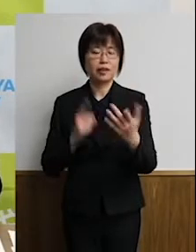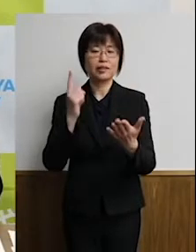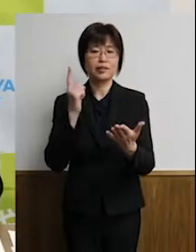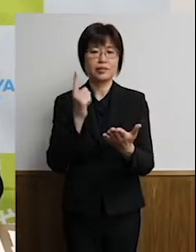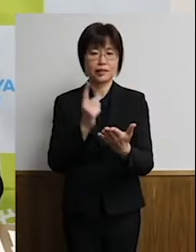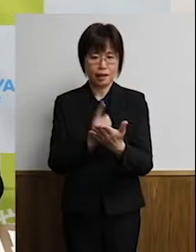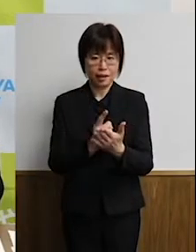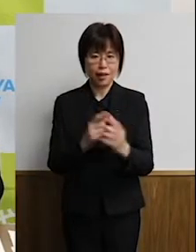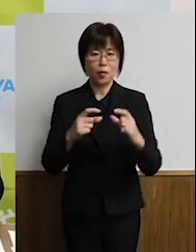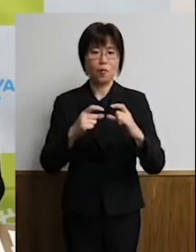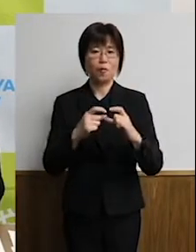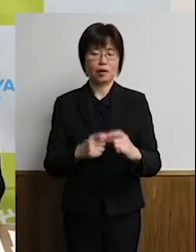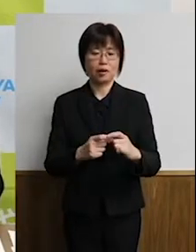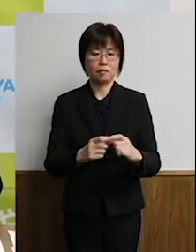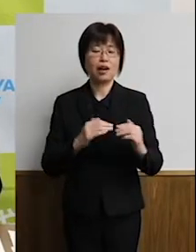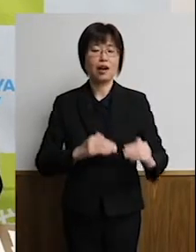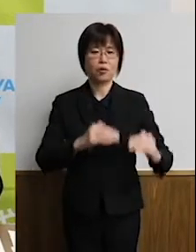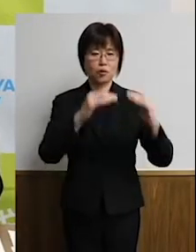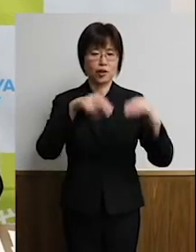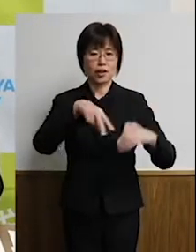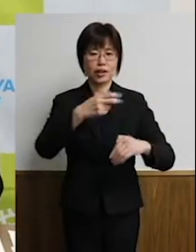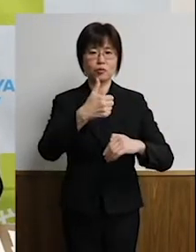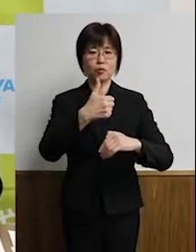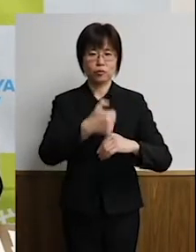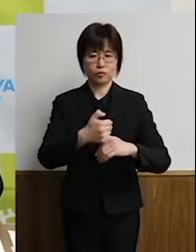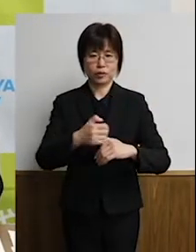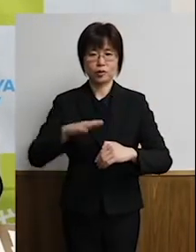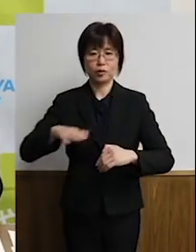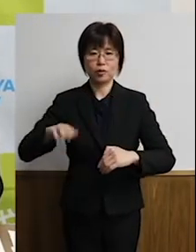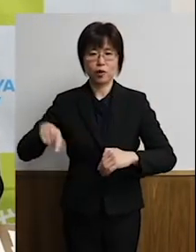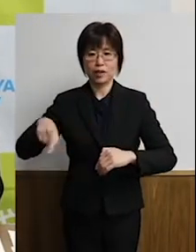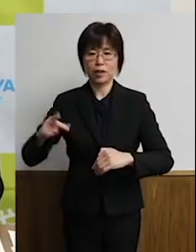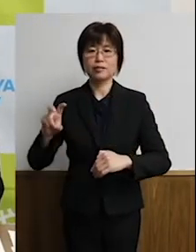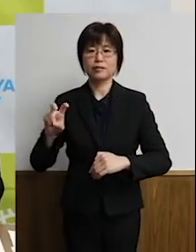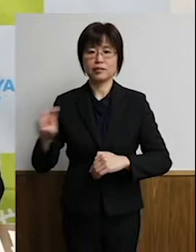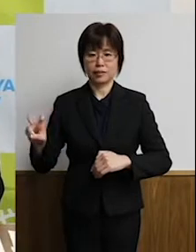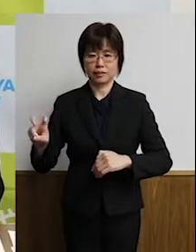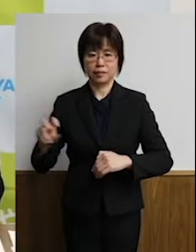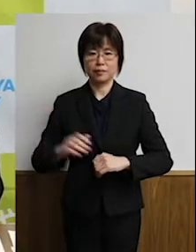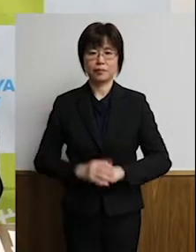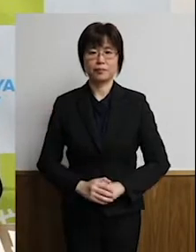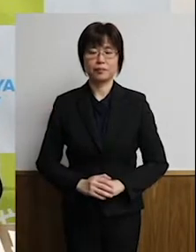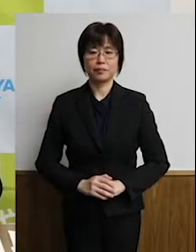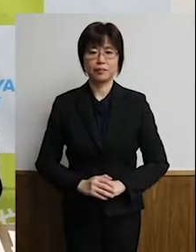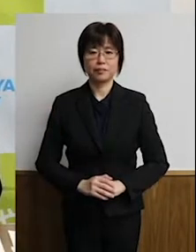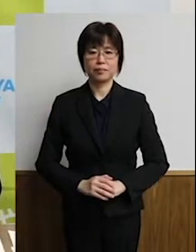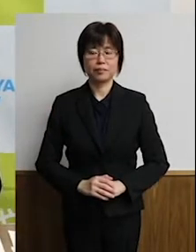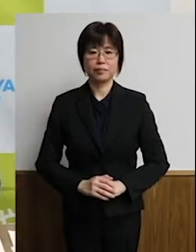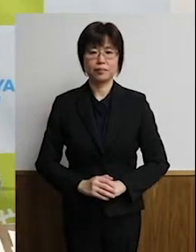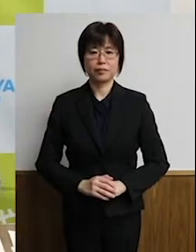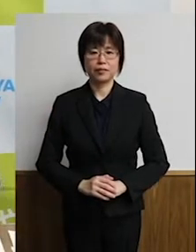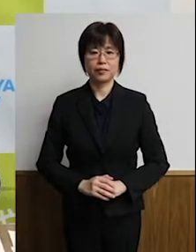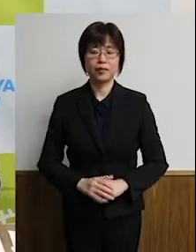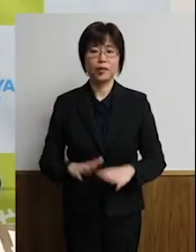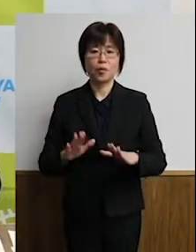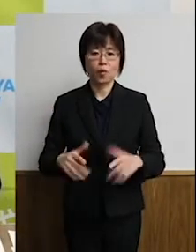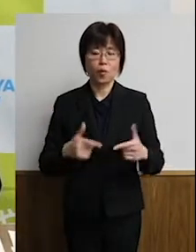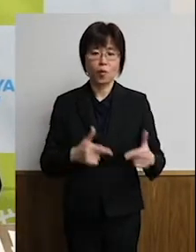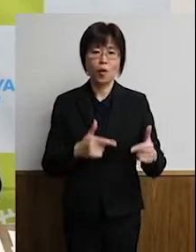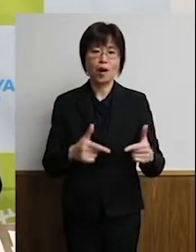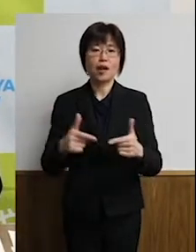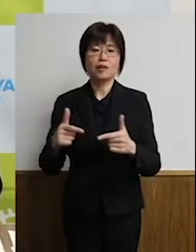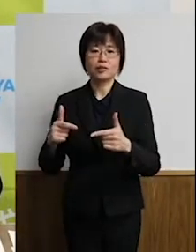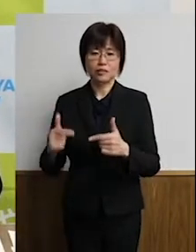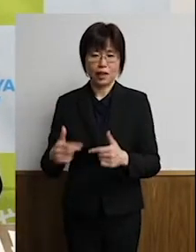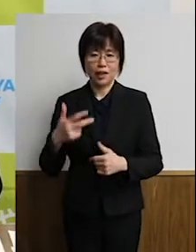く1回乗車券が大人250円、子ども120円となっております。なお本循環バ